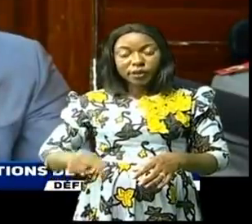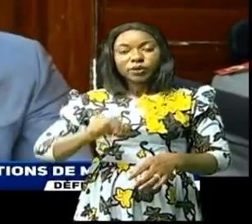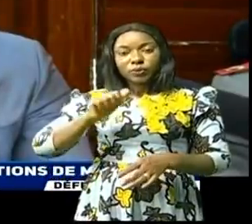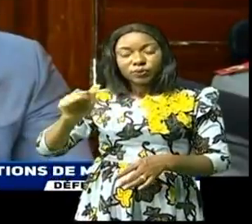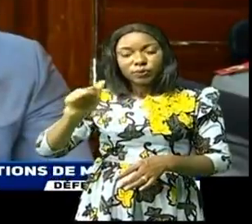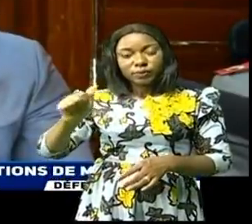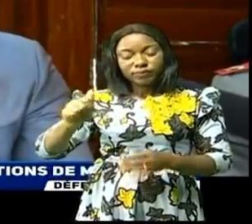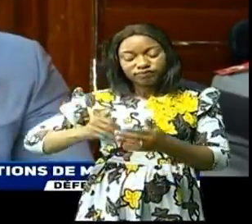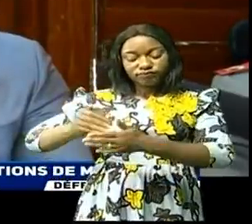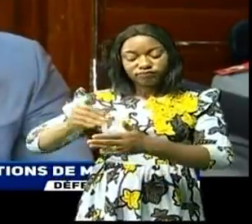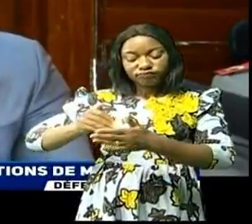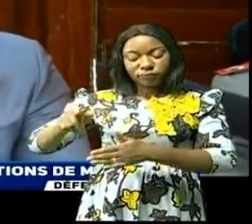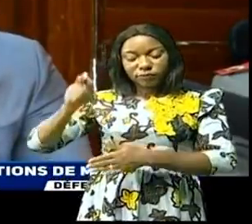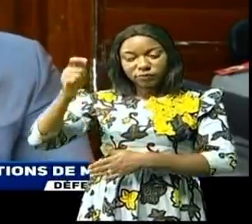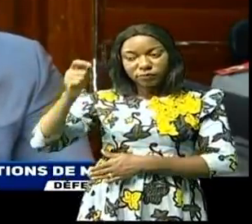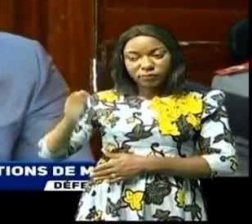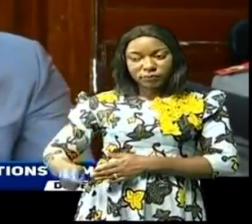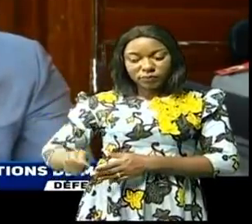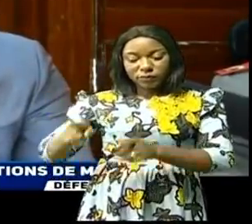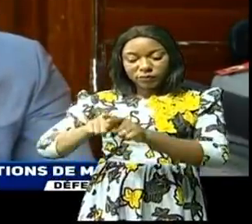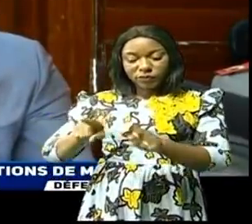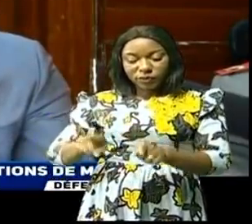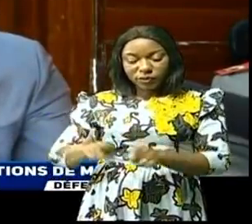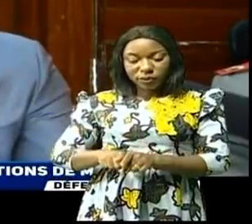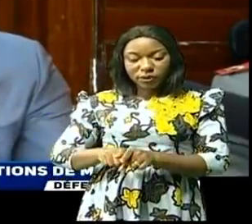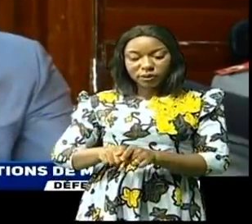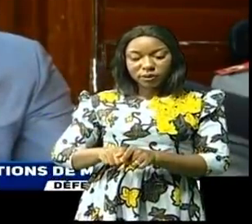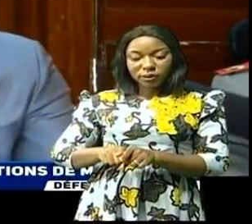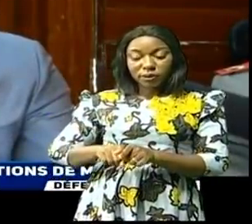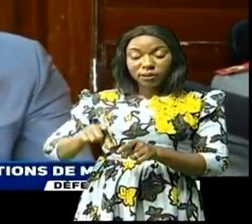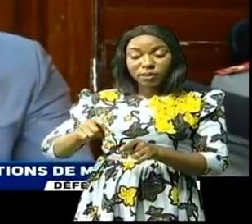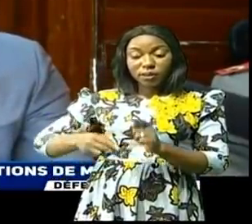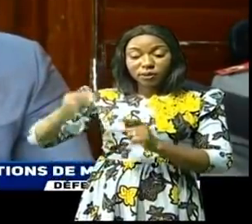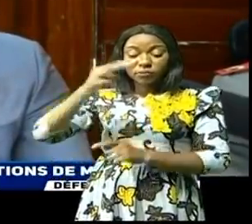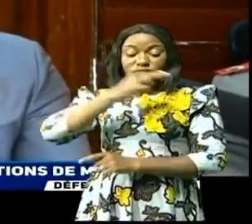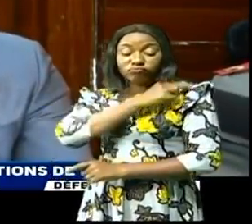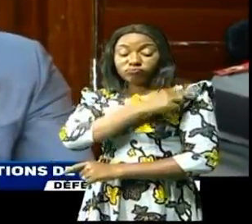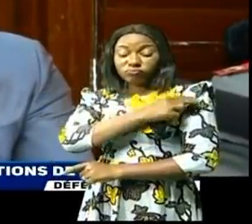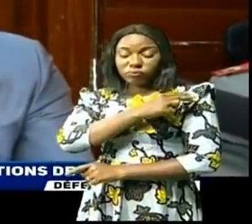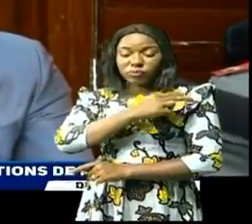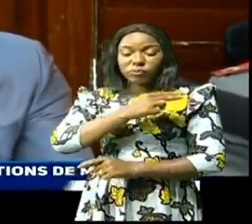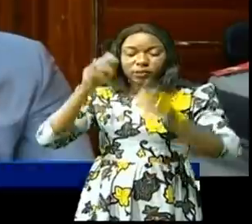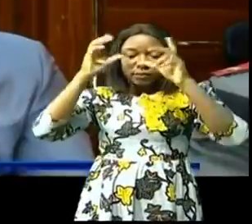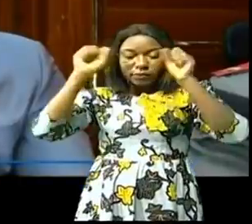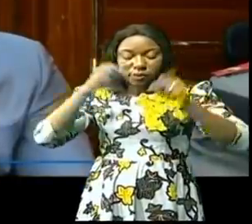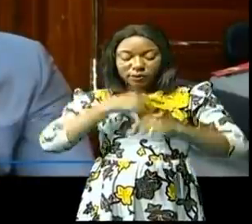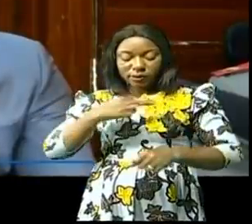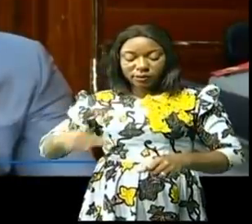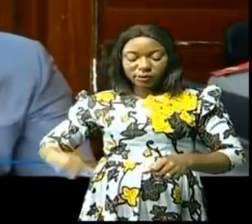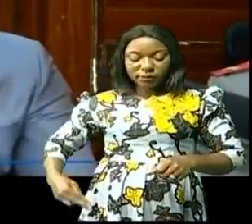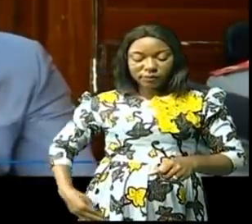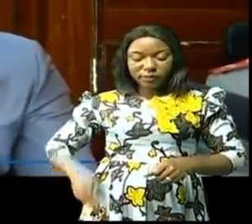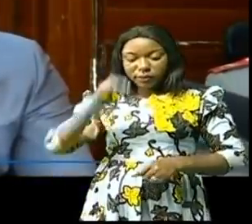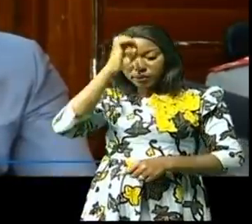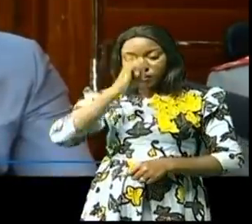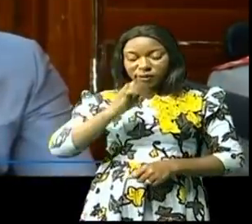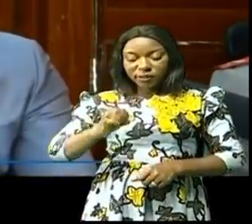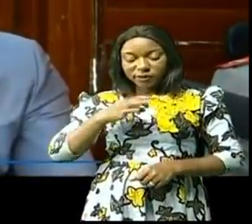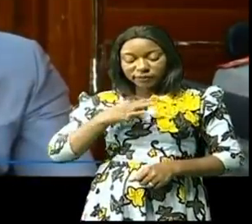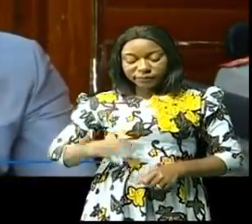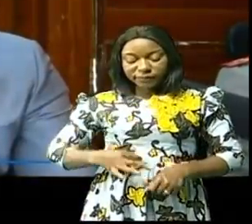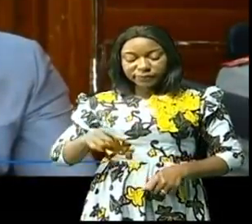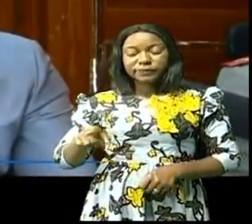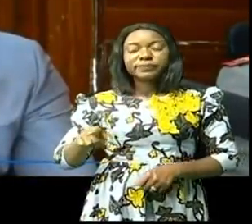leur côté et aux côtés de leur commandant suprême, Son Excellence Félix-Antoine